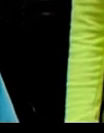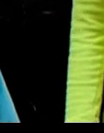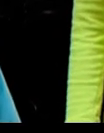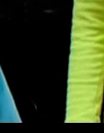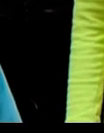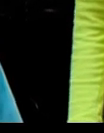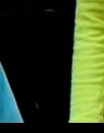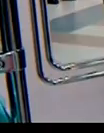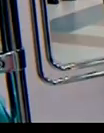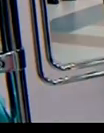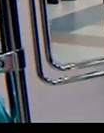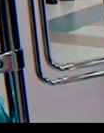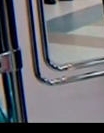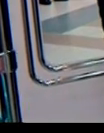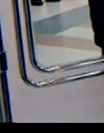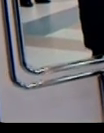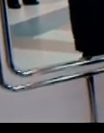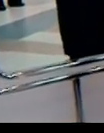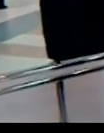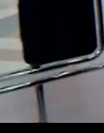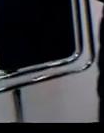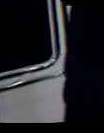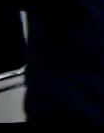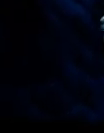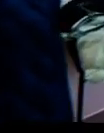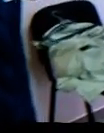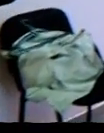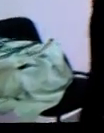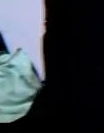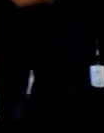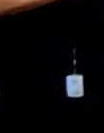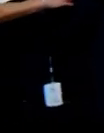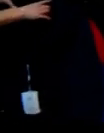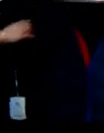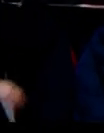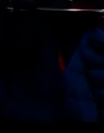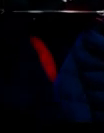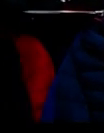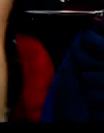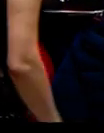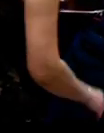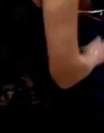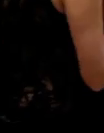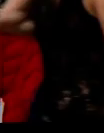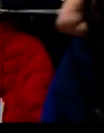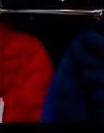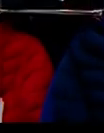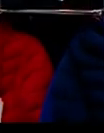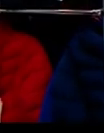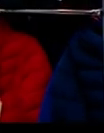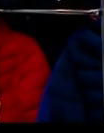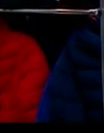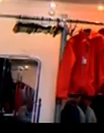довольна покупкой. Подобрать удачный фасон и модель на разные случаи и любой вкус на ярмарке верхней одежды могут не